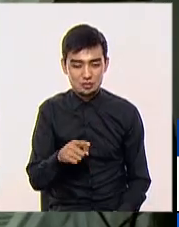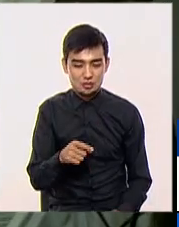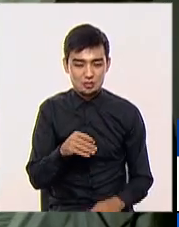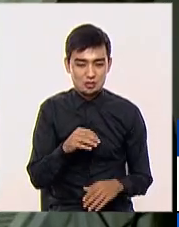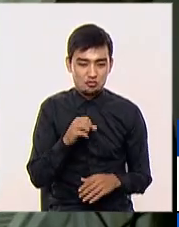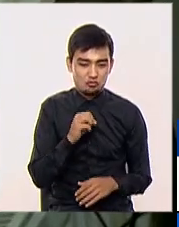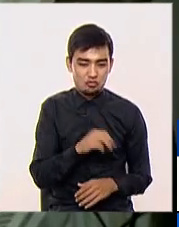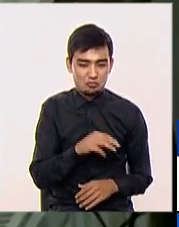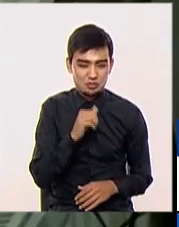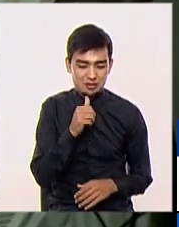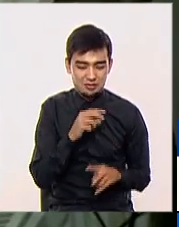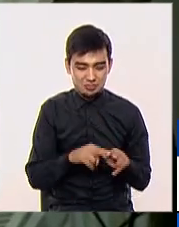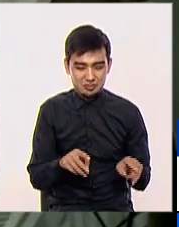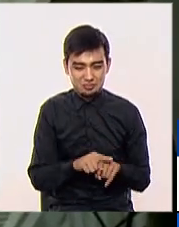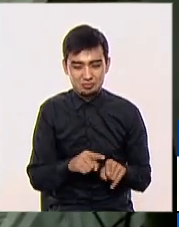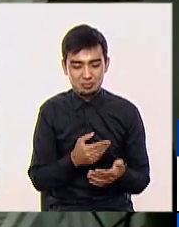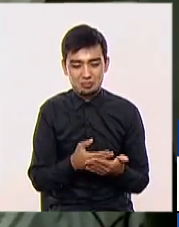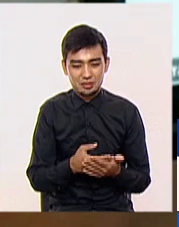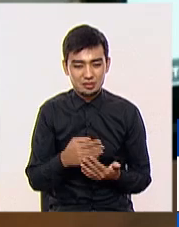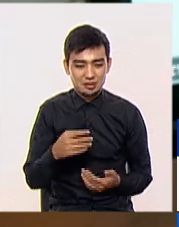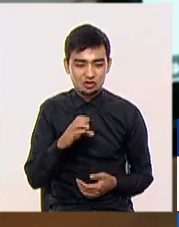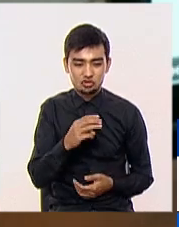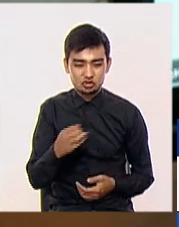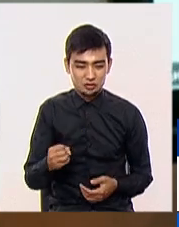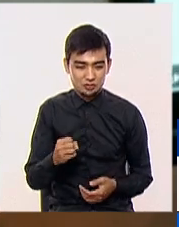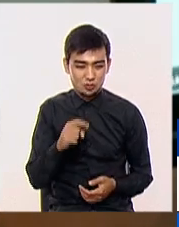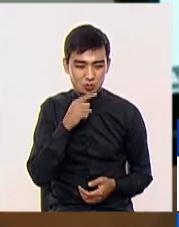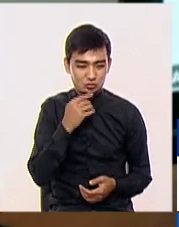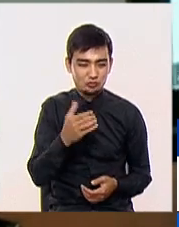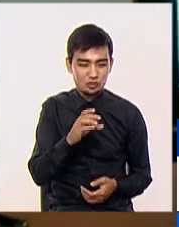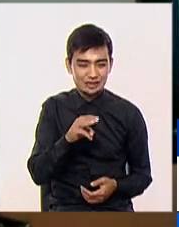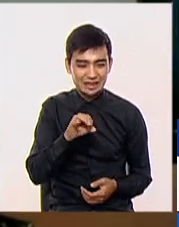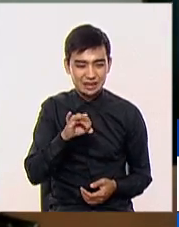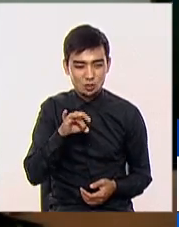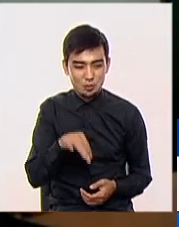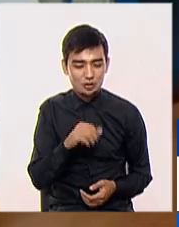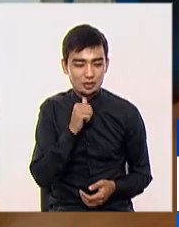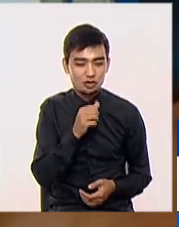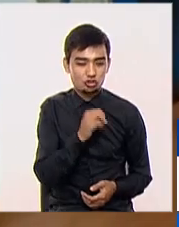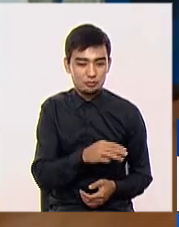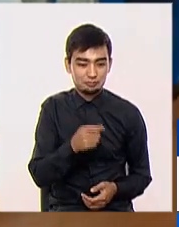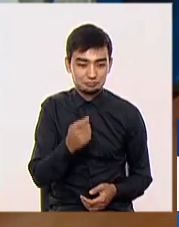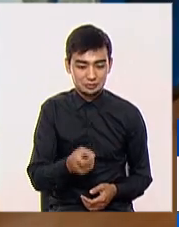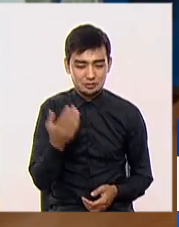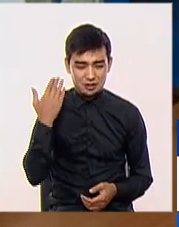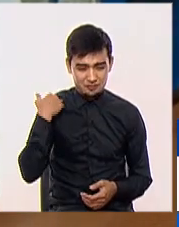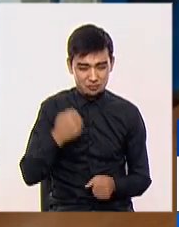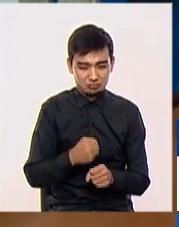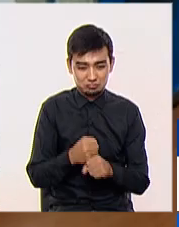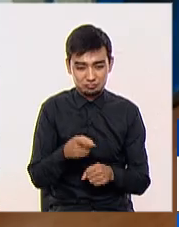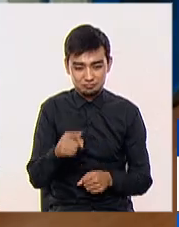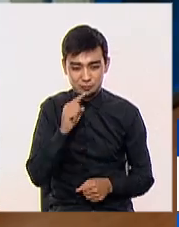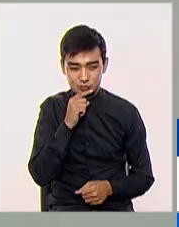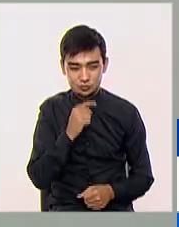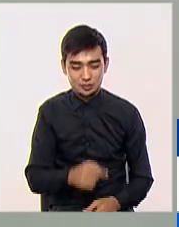полезнее сахара. Пример этому США, где кукурузный сироп, который намного дешевле сахара, давно стали применять в производстве и